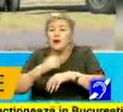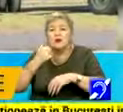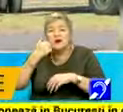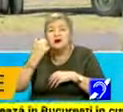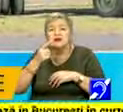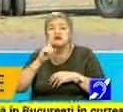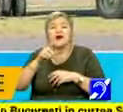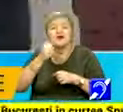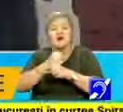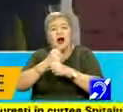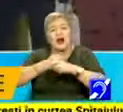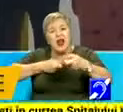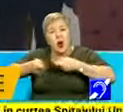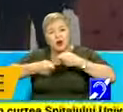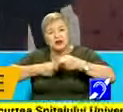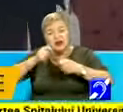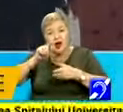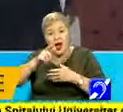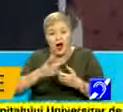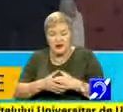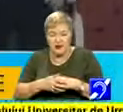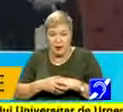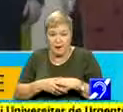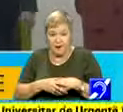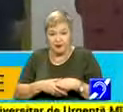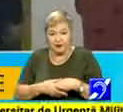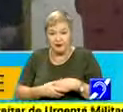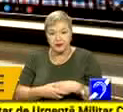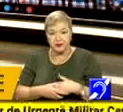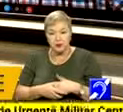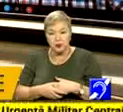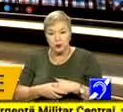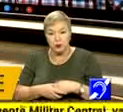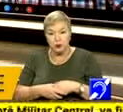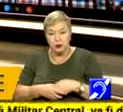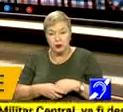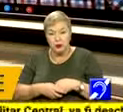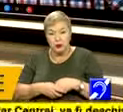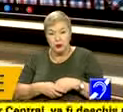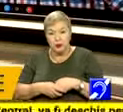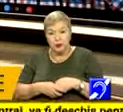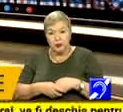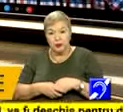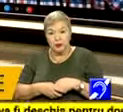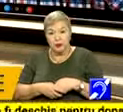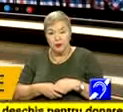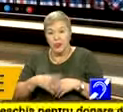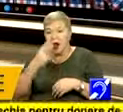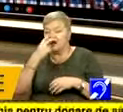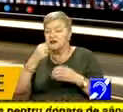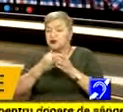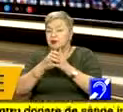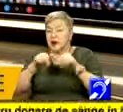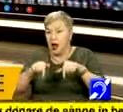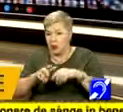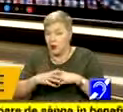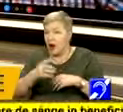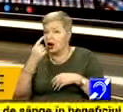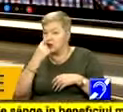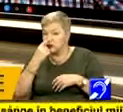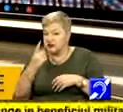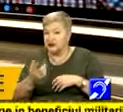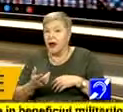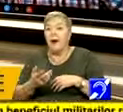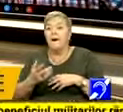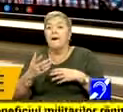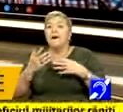aceste negocieri. Da, încă ceva, Liviu. Spune-mi, te rog. Pentru că am văzut până acum că Rusia ține cumva